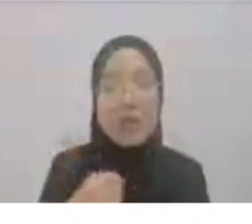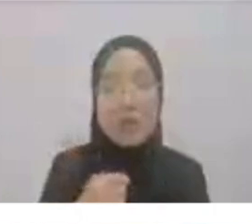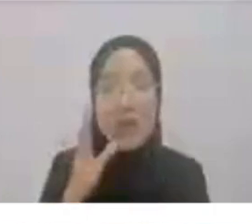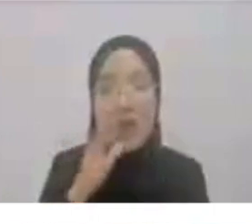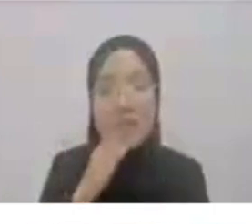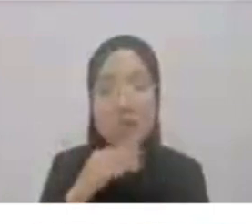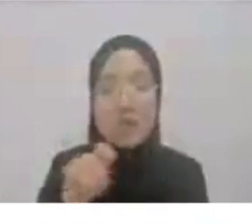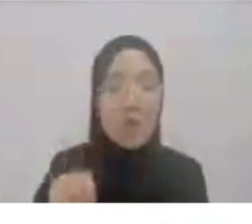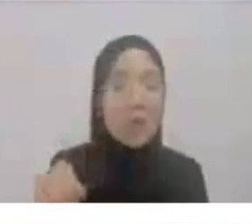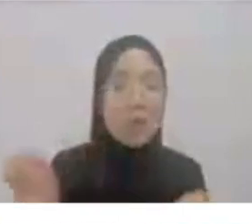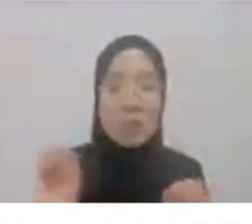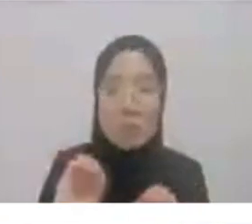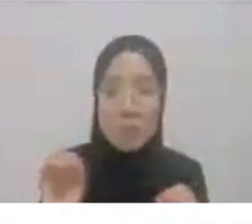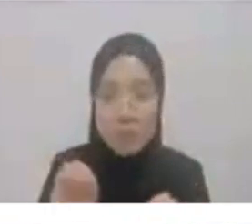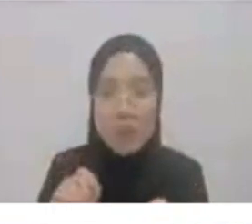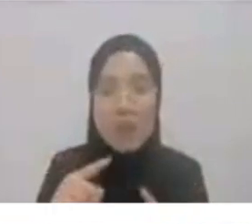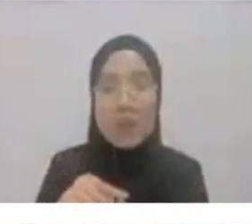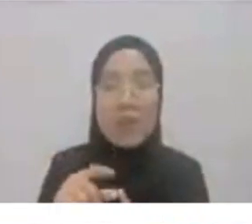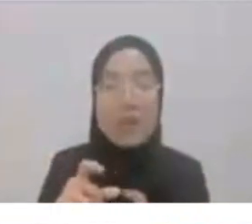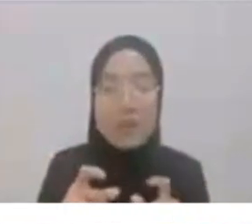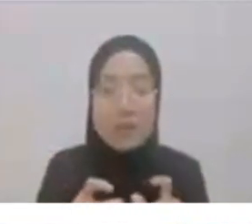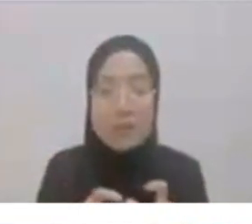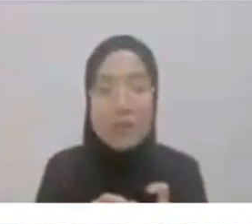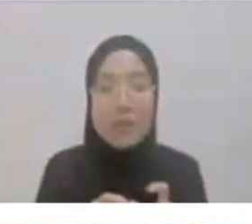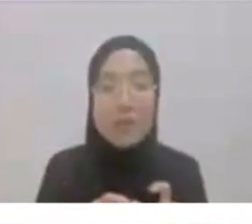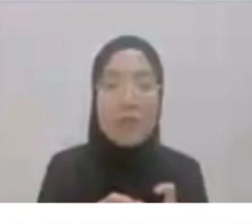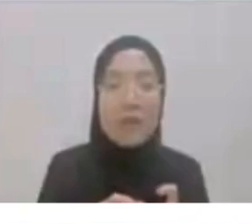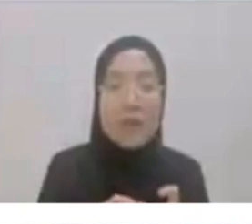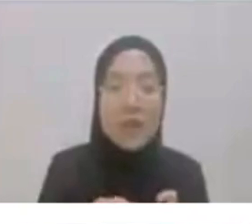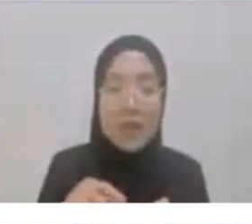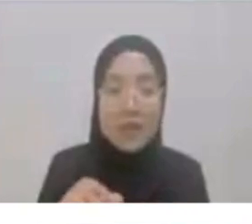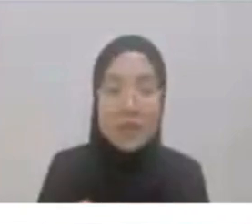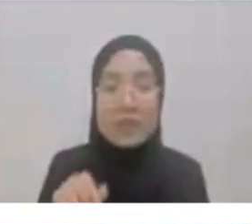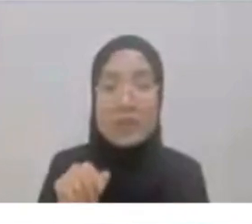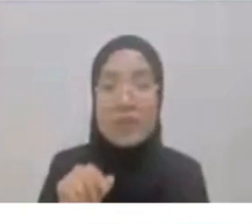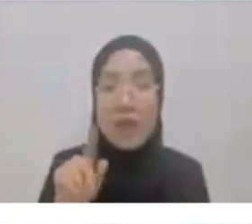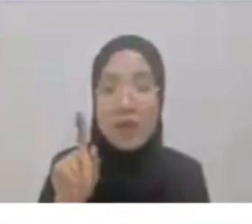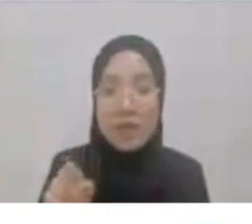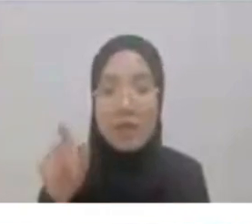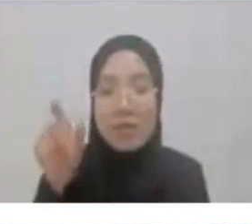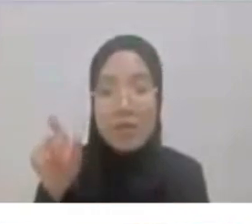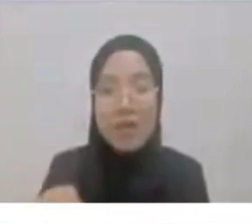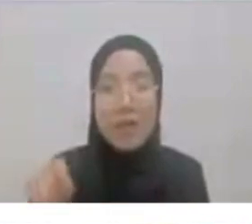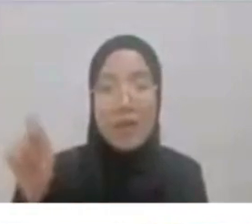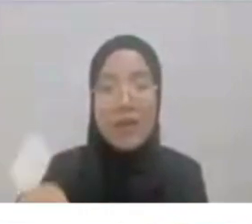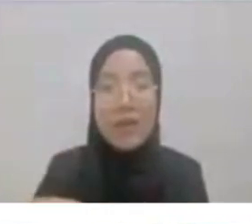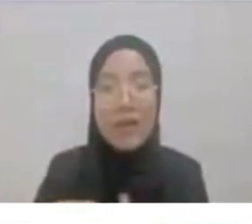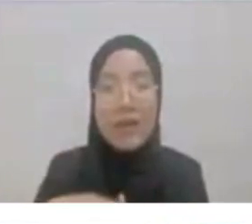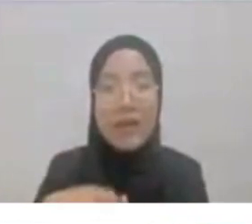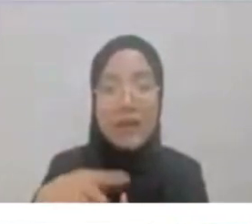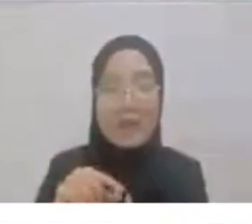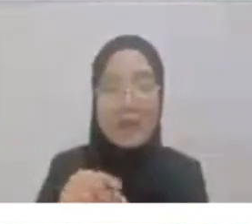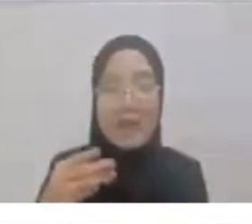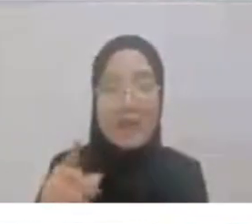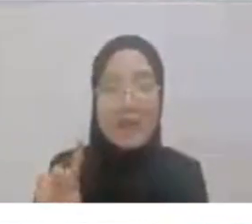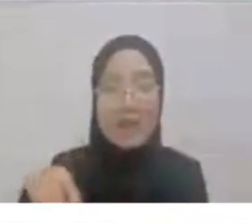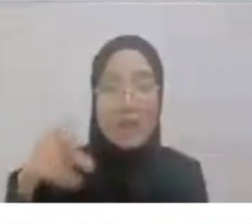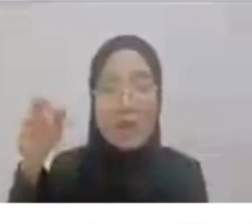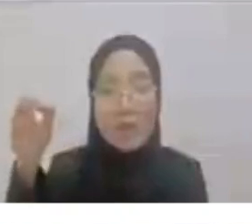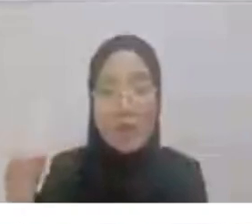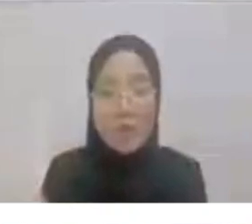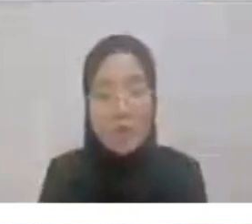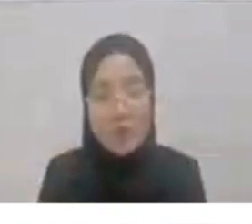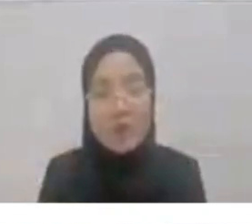004 desa temuirang Kecamatan Petarukan bahwa pemohon mendalilkan terdapat pemilih yang menggunakan ktpl luar kota dimasukkan ke dalam daftar pemilih